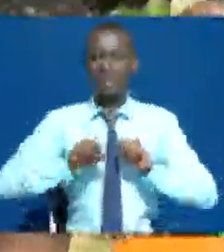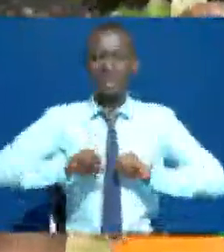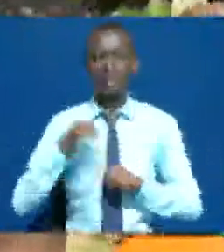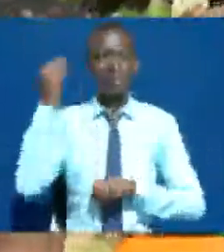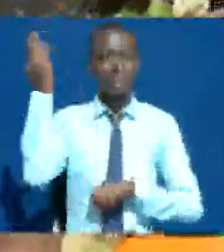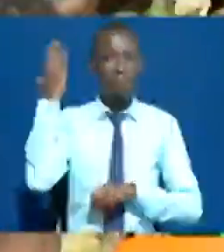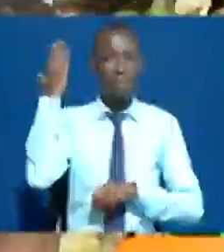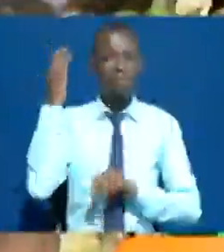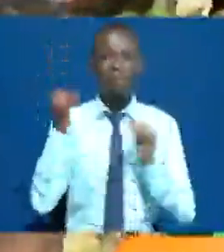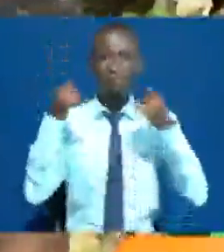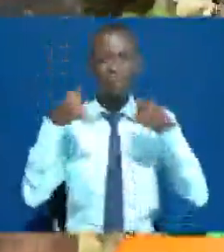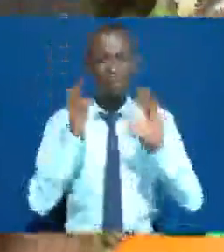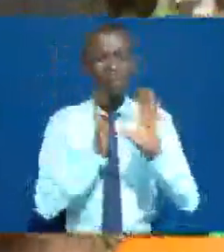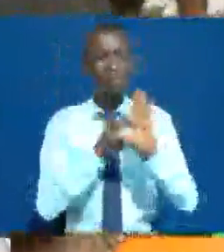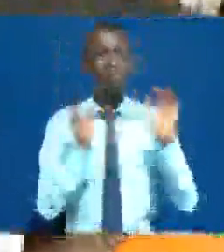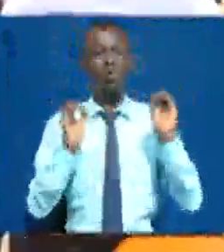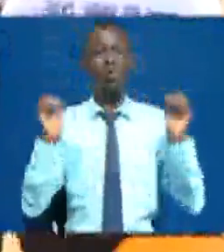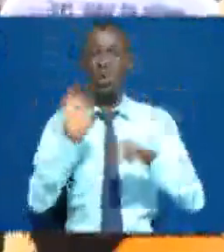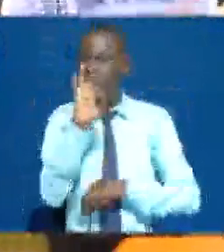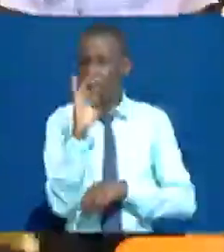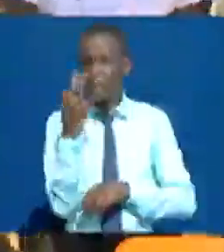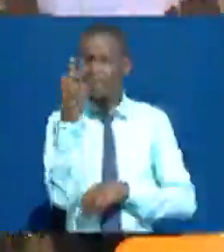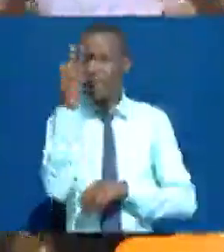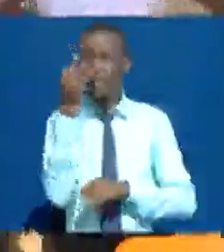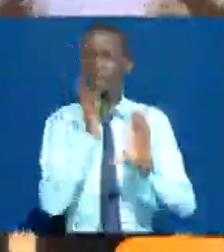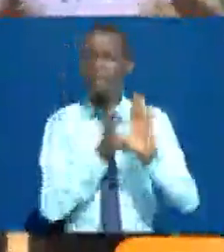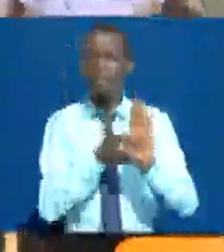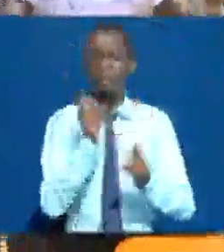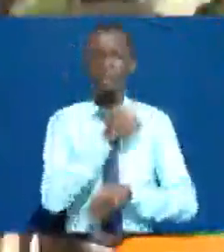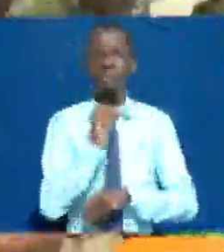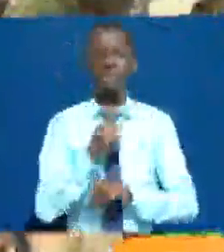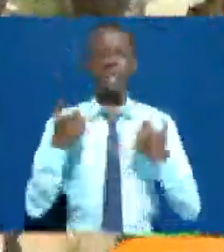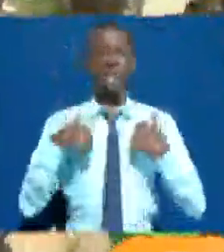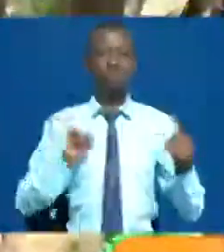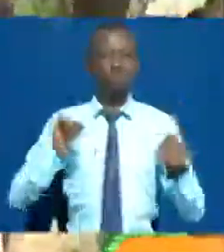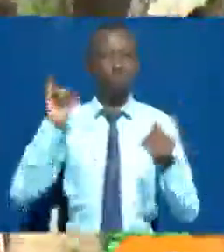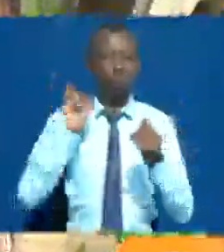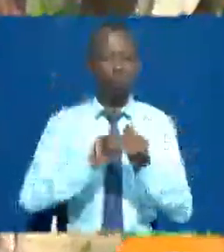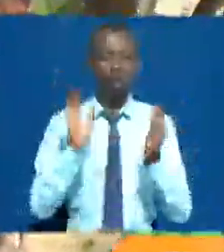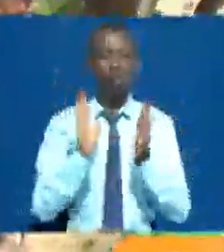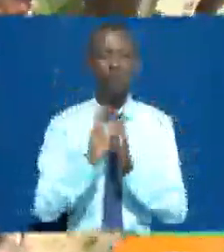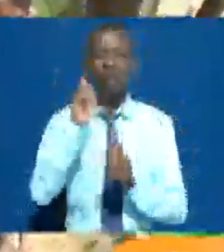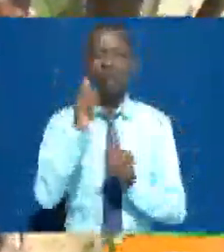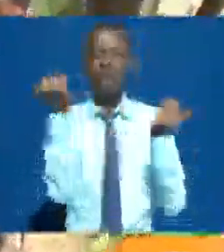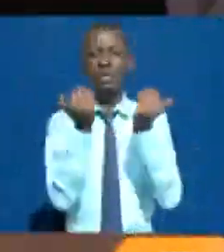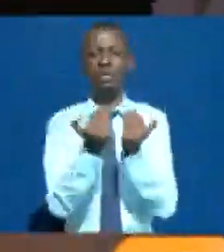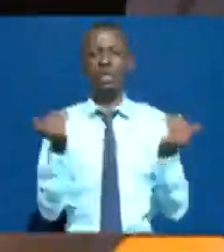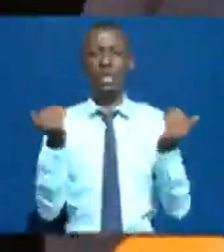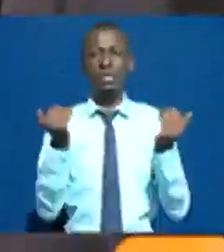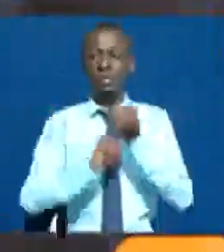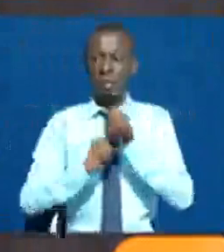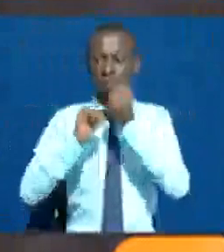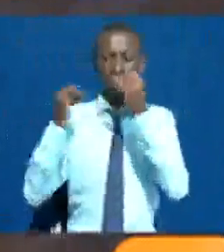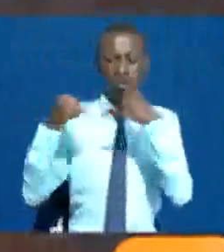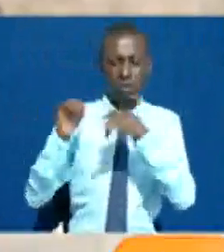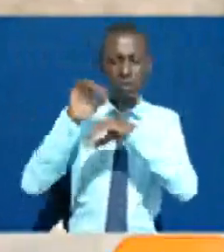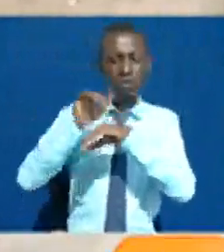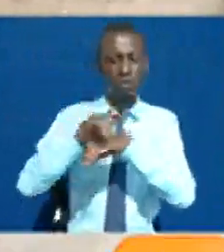nimewekelea. Ya tatu ndo nikaeka. Niko na bibi na mtoto mmoja. Hata yeye alikuwa ananisupport ni jaribu ndo tupate